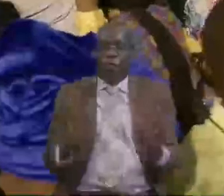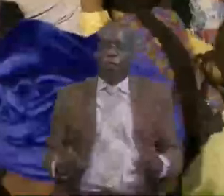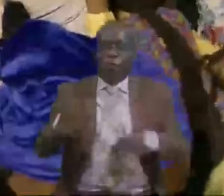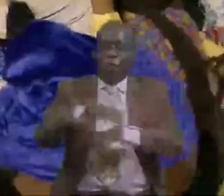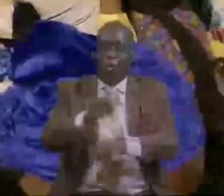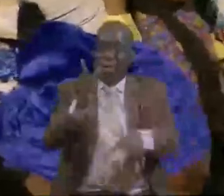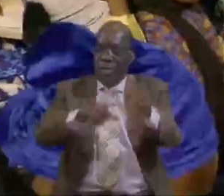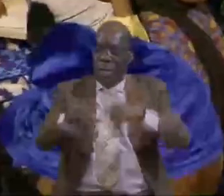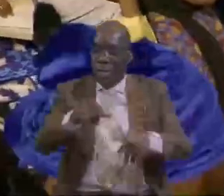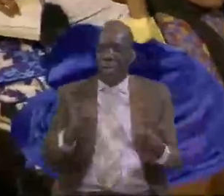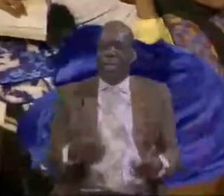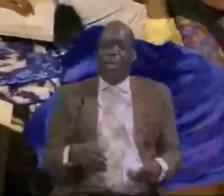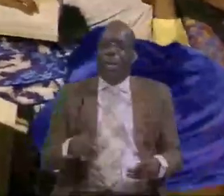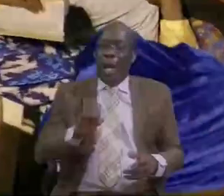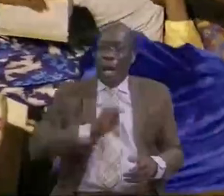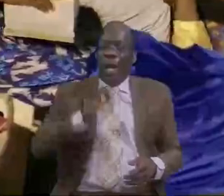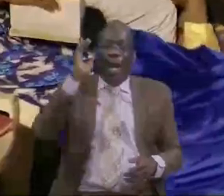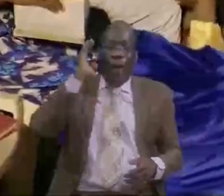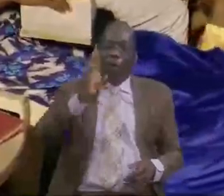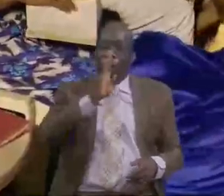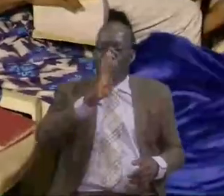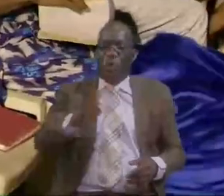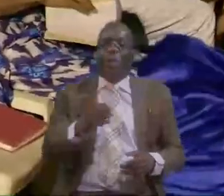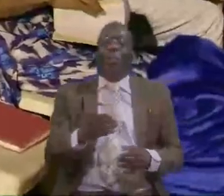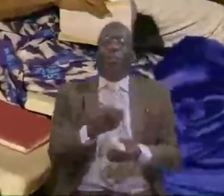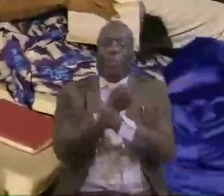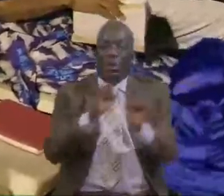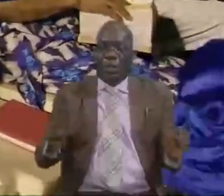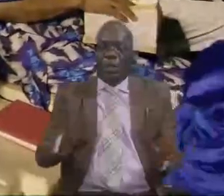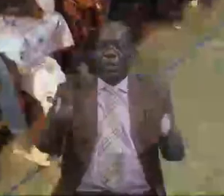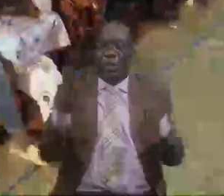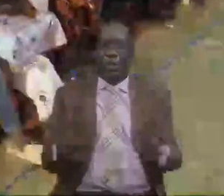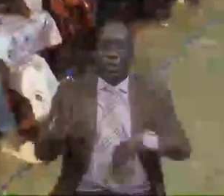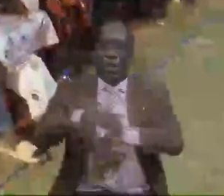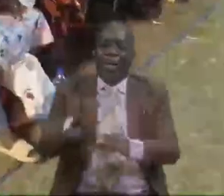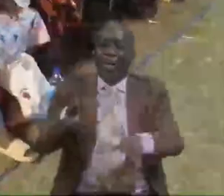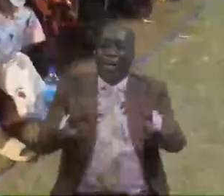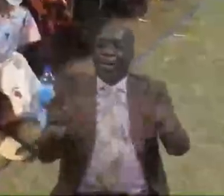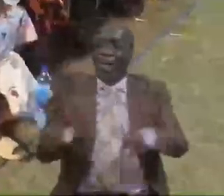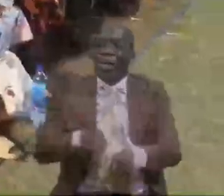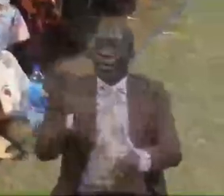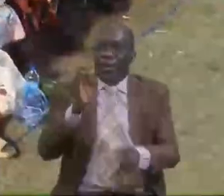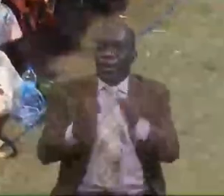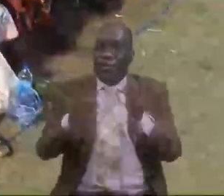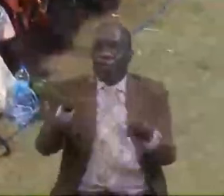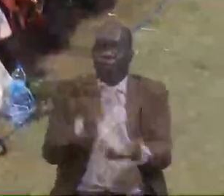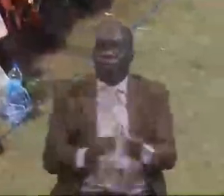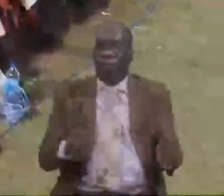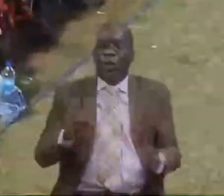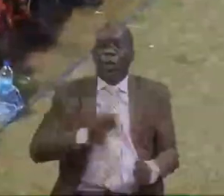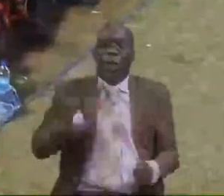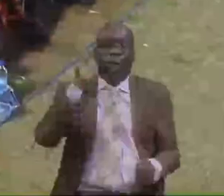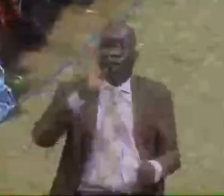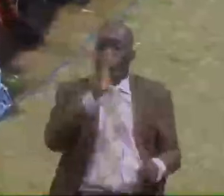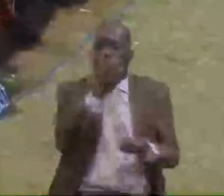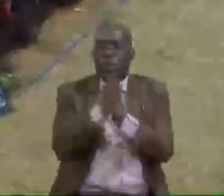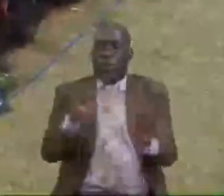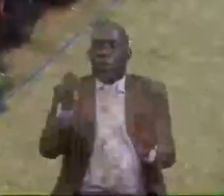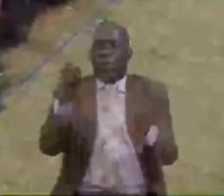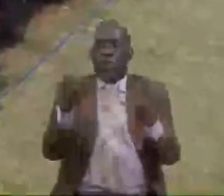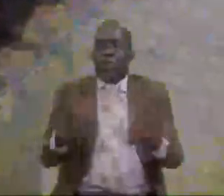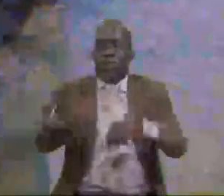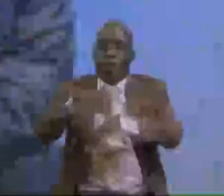Dis-le à haute voix. Dis-le comme si tu le croyais vraiment. La tête baissée, les